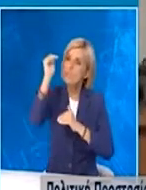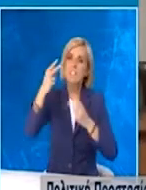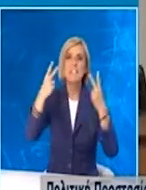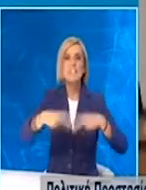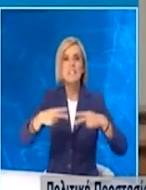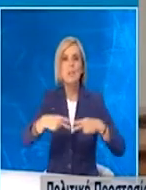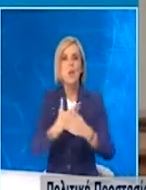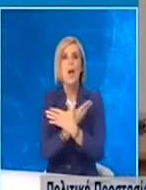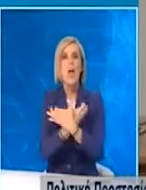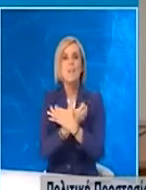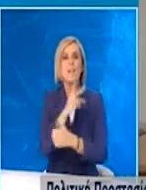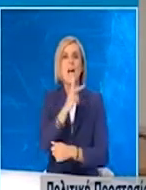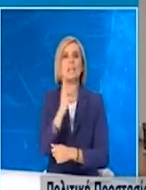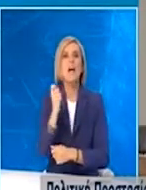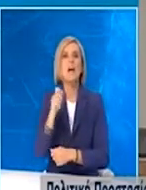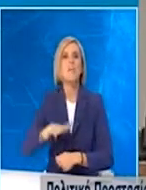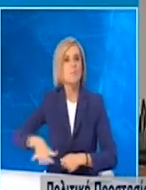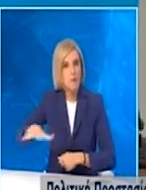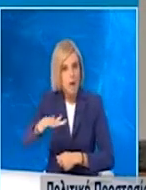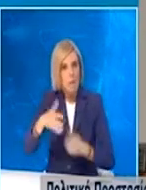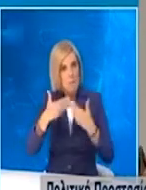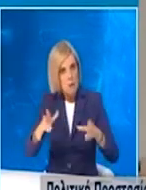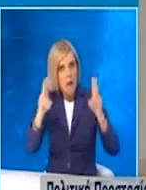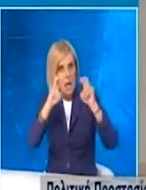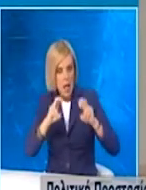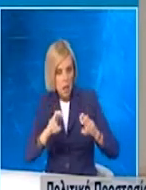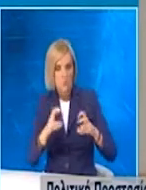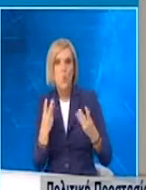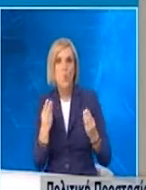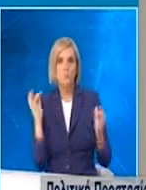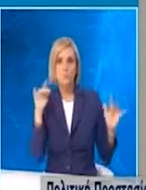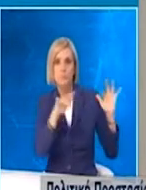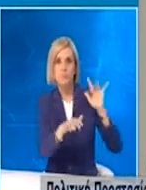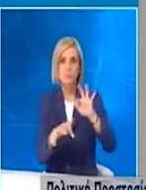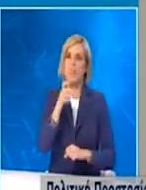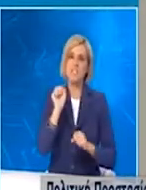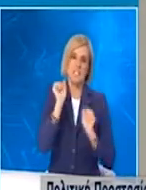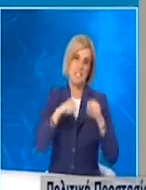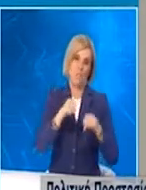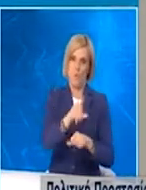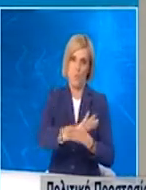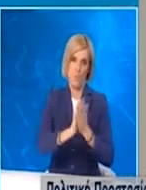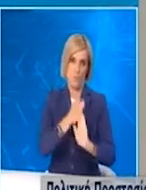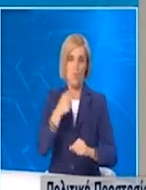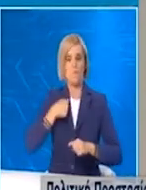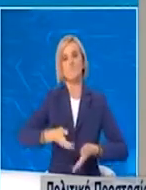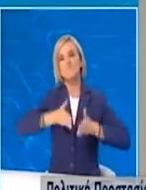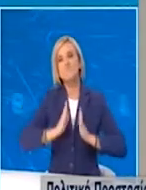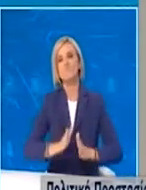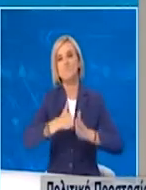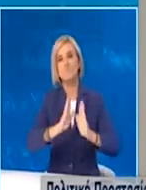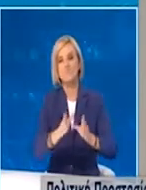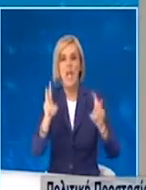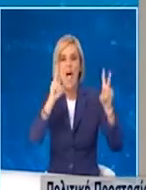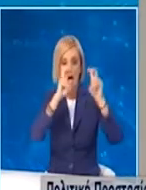7.379 έλεγχοι στην αγορά και επιβλήθηκαν πρόστιμα αλλά και διακοπές λειτουργίας καταστημάτων. Και γι' αυτό προχωράμε σε